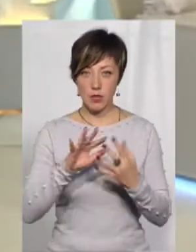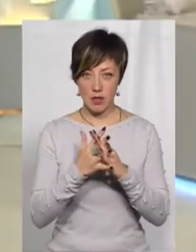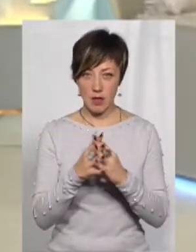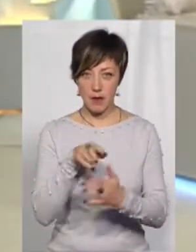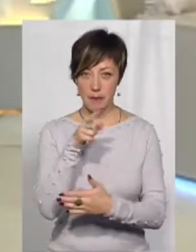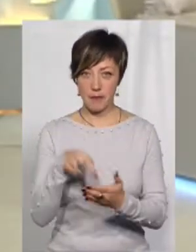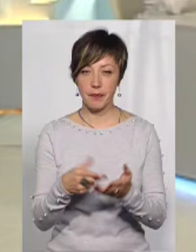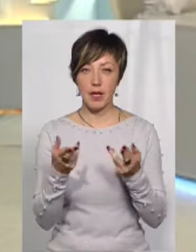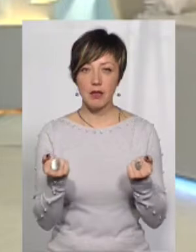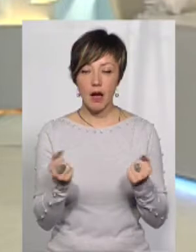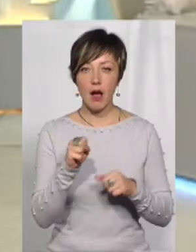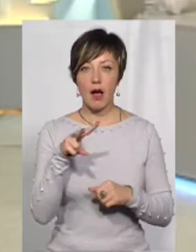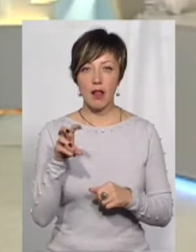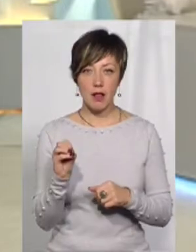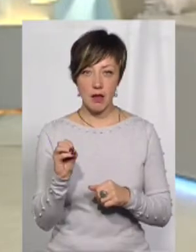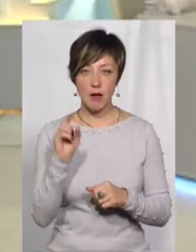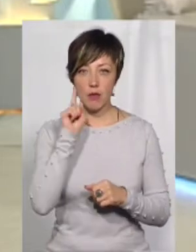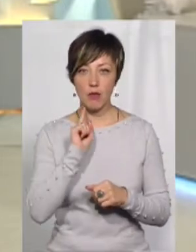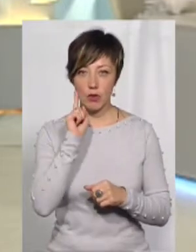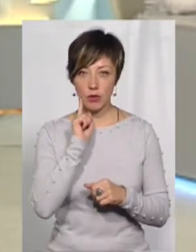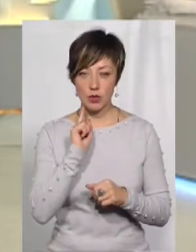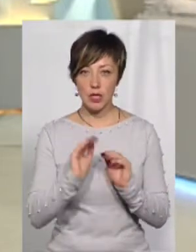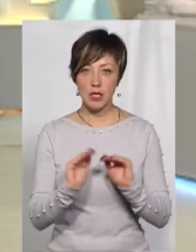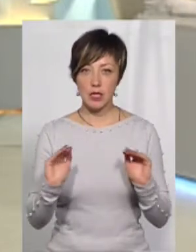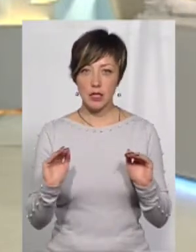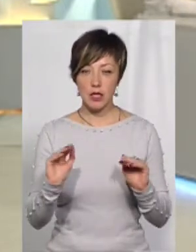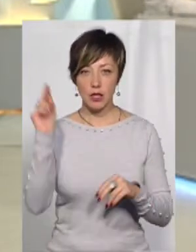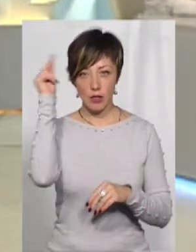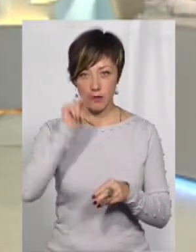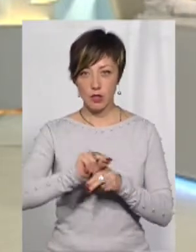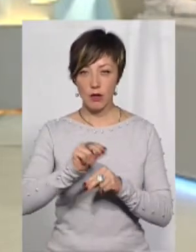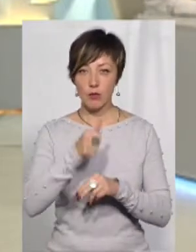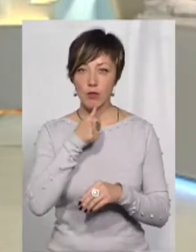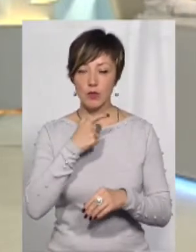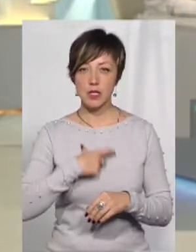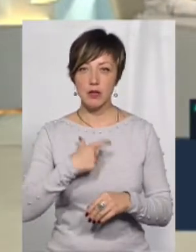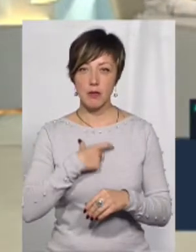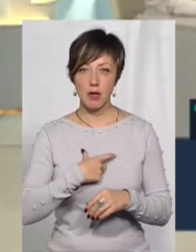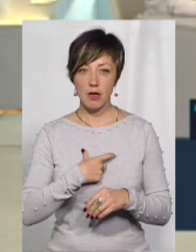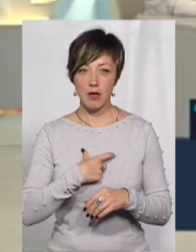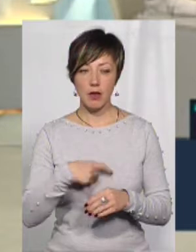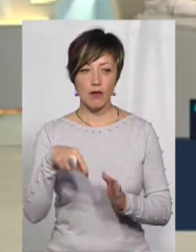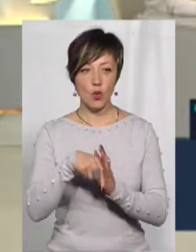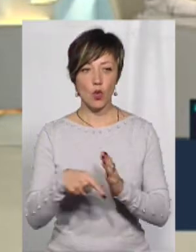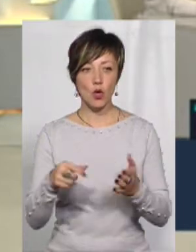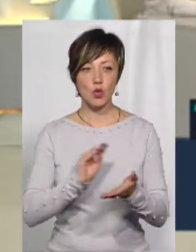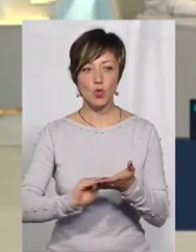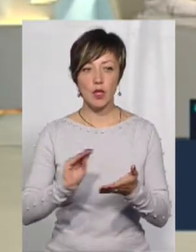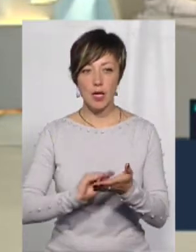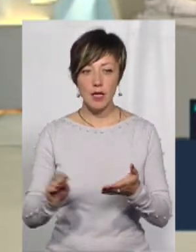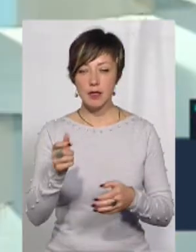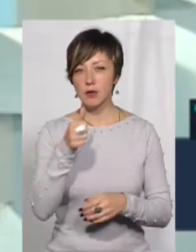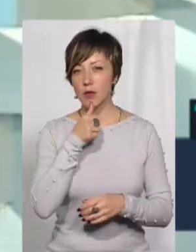я так розумію? Так, але поки що діти проходять навчання, пробують себе в ролі журналістів,